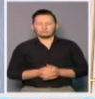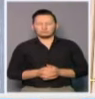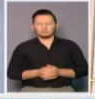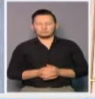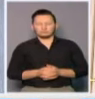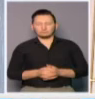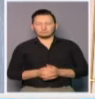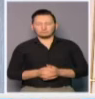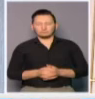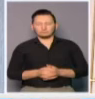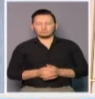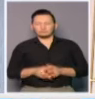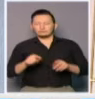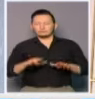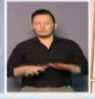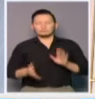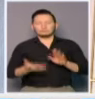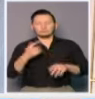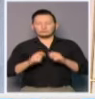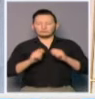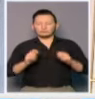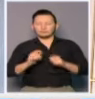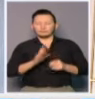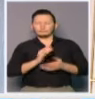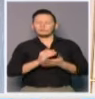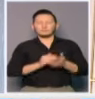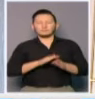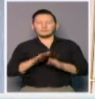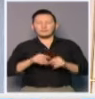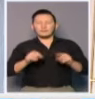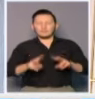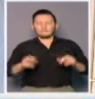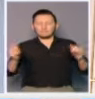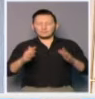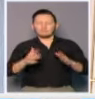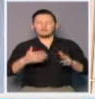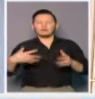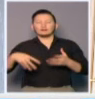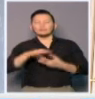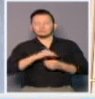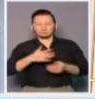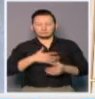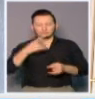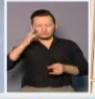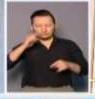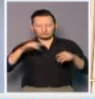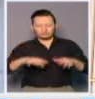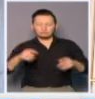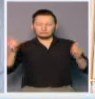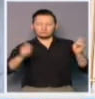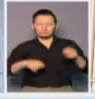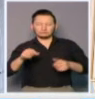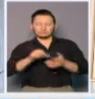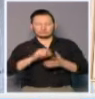был создан несколько лет назад, на котором собираются представители всех наших стран